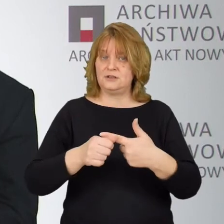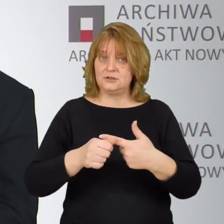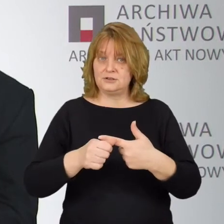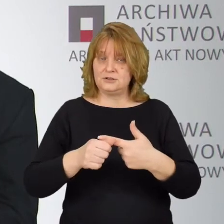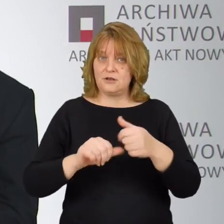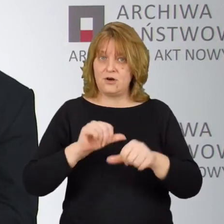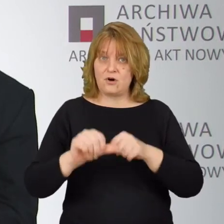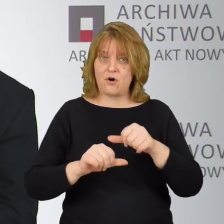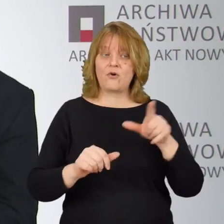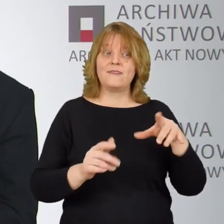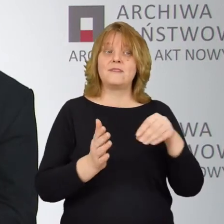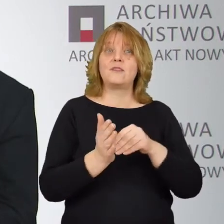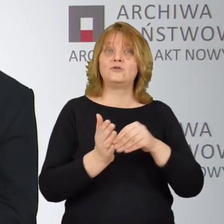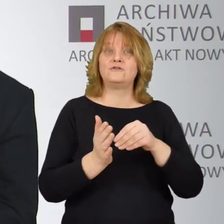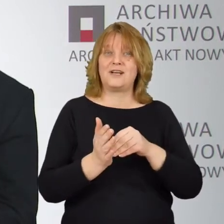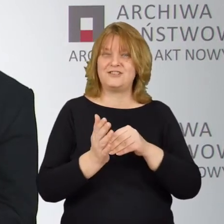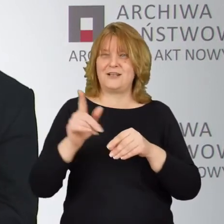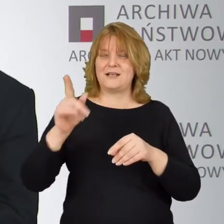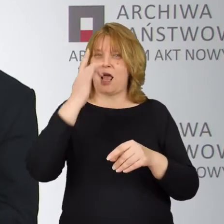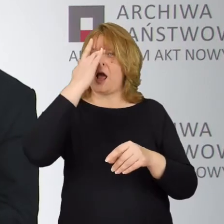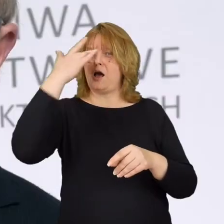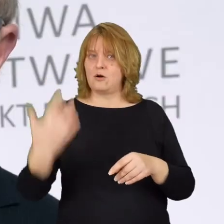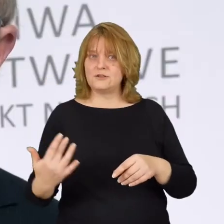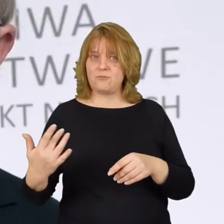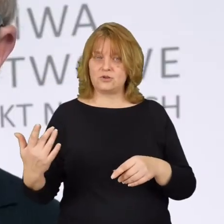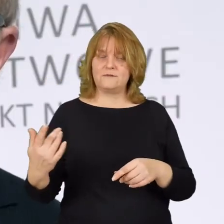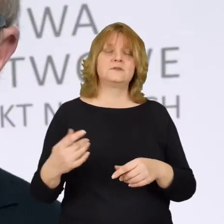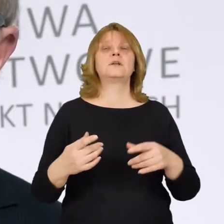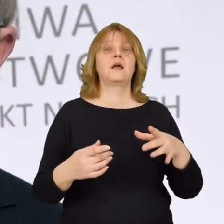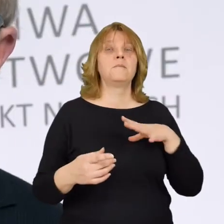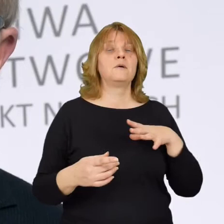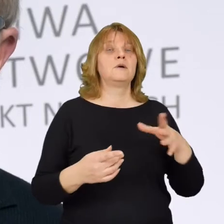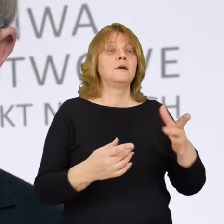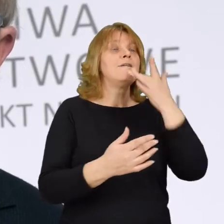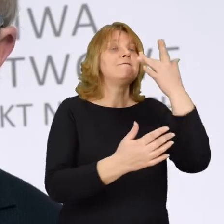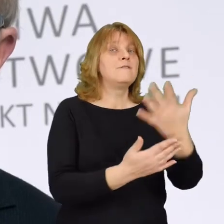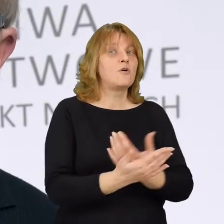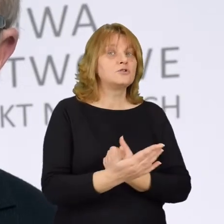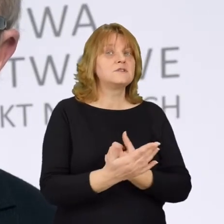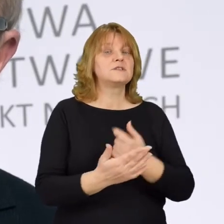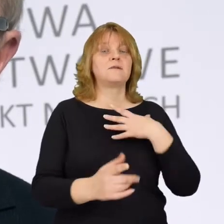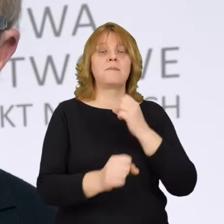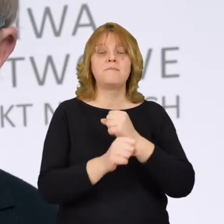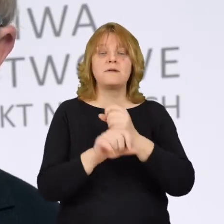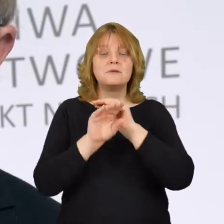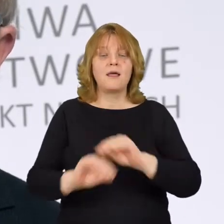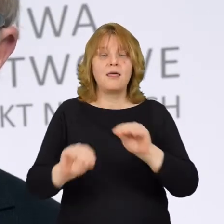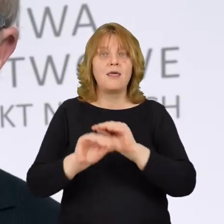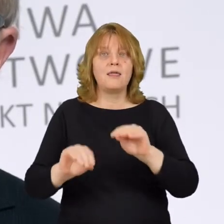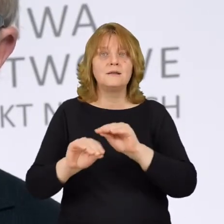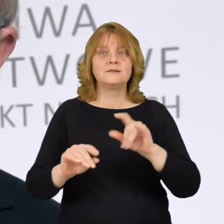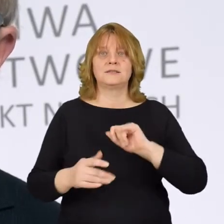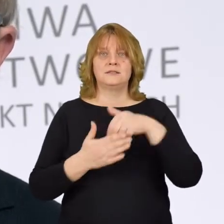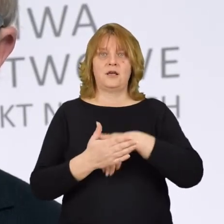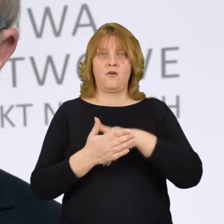1919-1920 roku i te doświadczenia z Rosji bolszewickiej zostały wykorzystane w pracy edukacyjnej nad